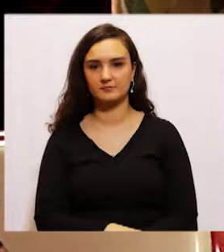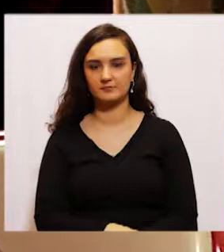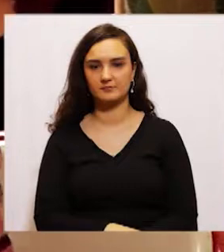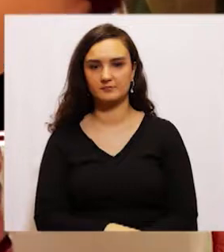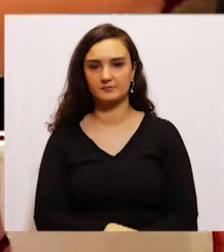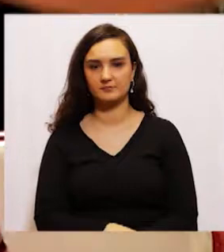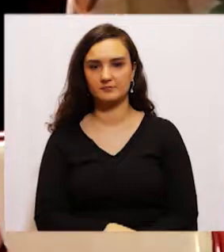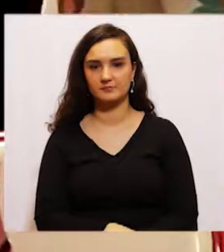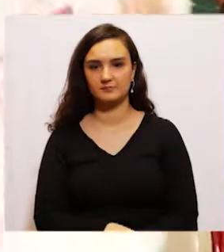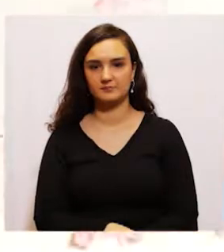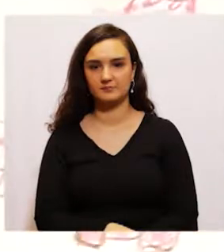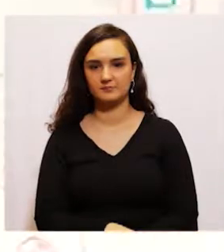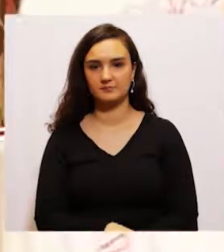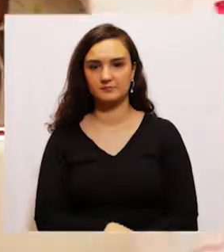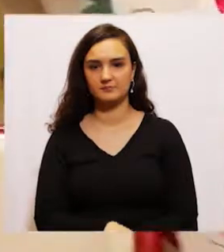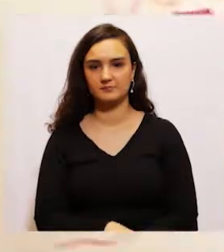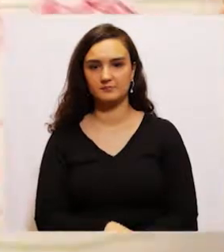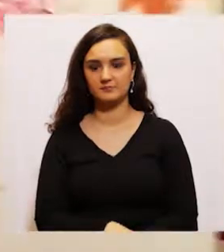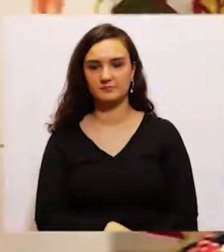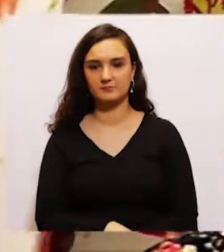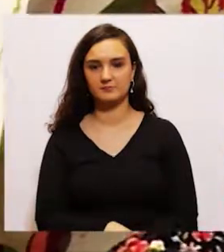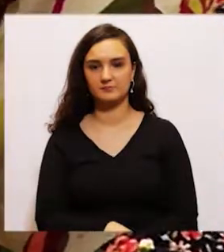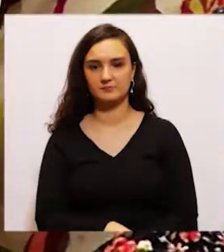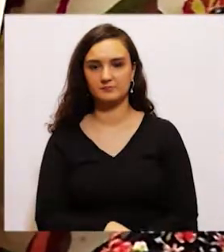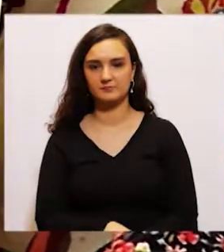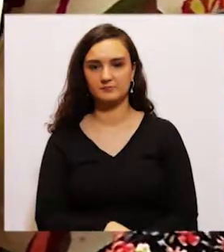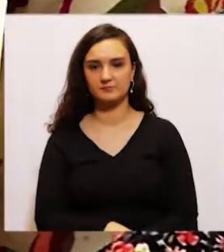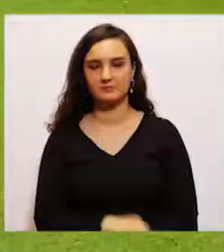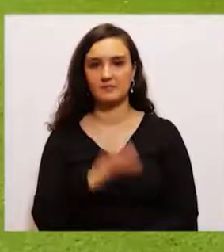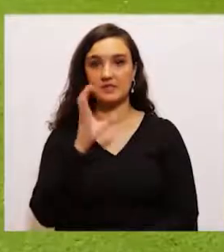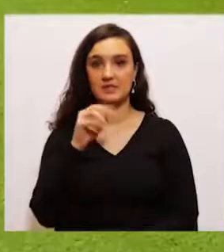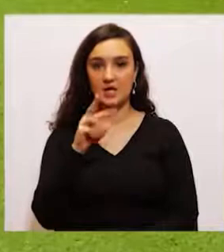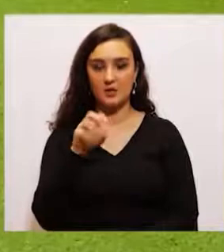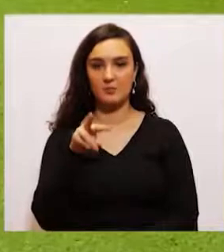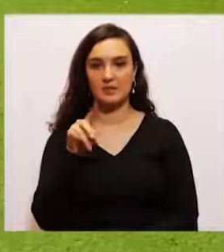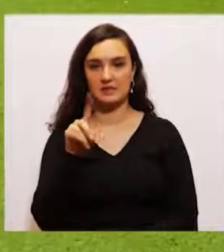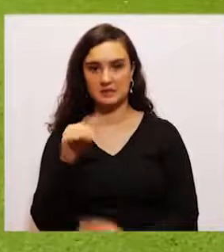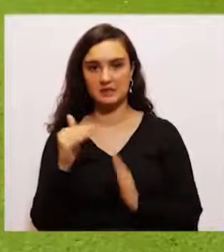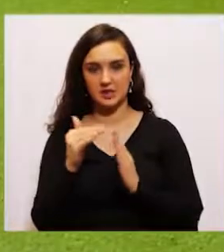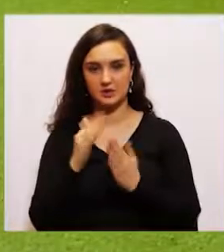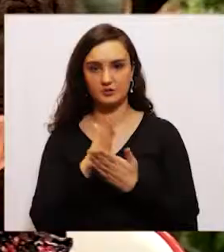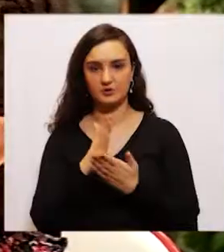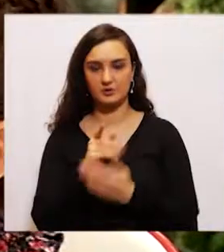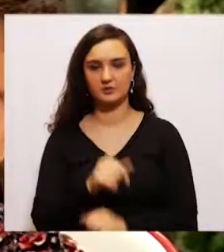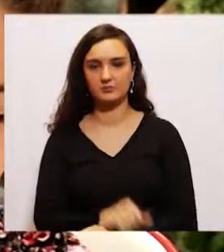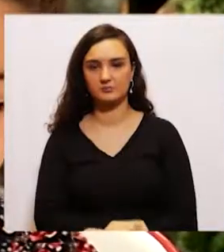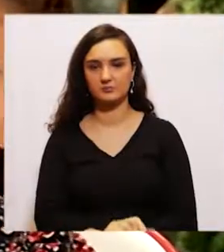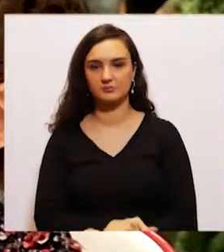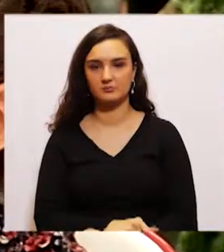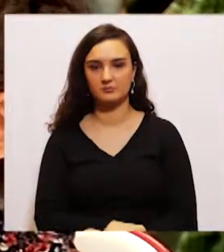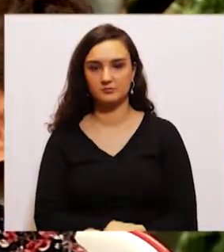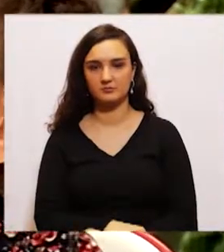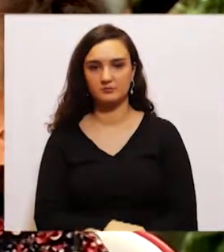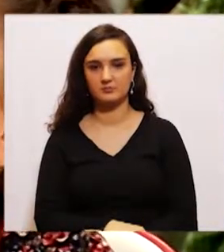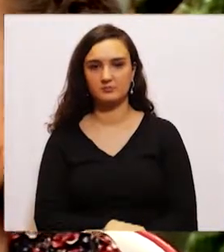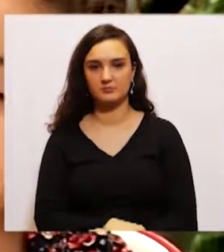რაღაც თამაში. აი სალომეს ლიზისაც რა. ლიზა სახშია. რომელი ლიზაა სახლში? ა